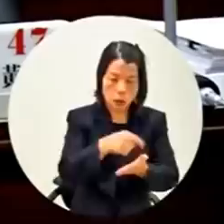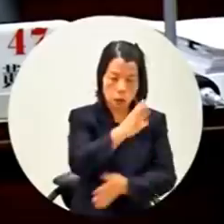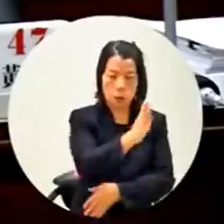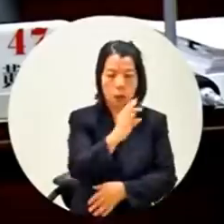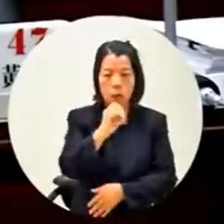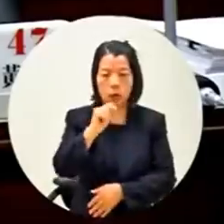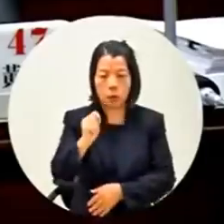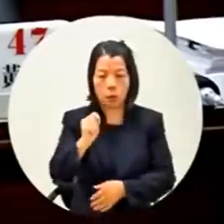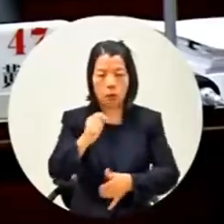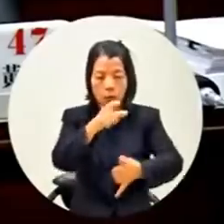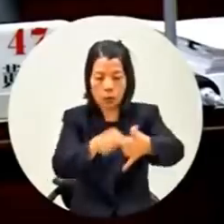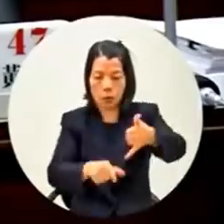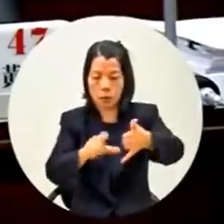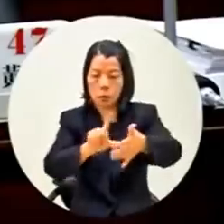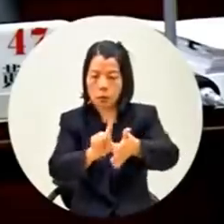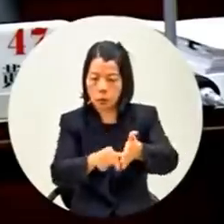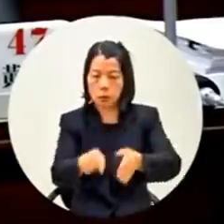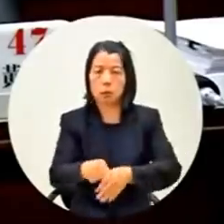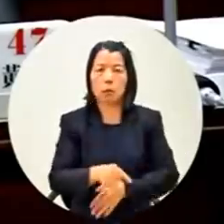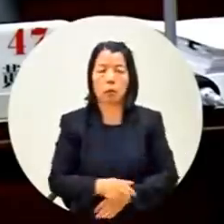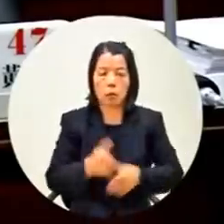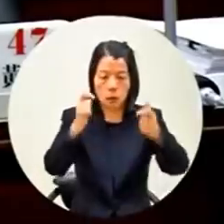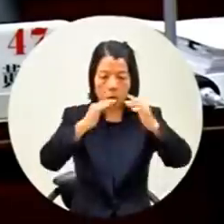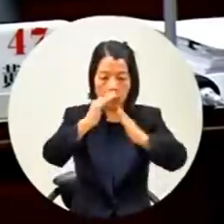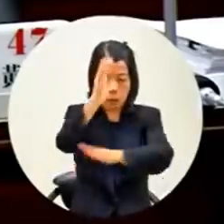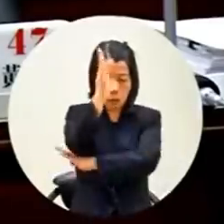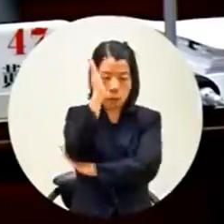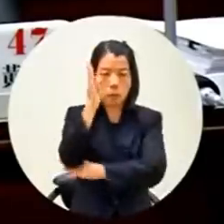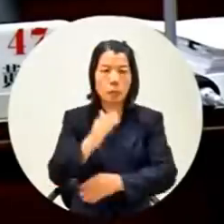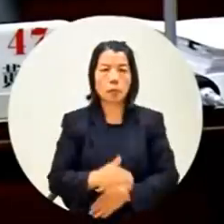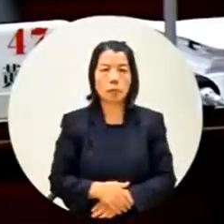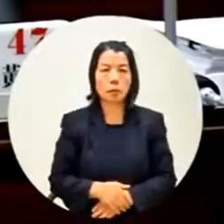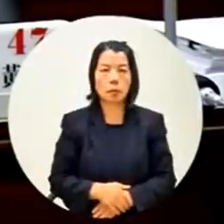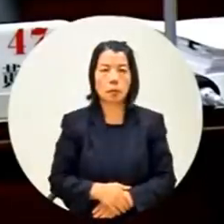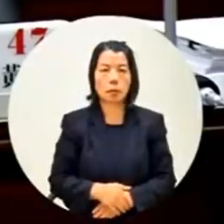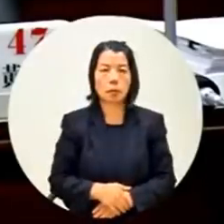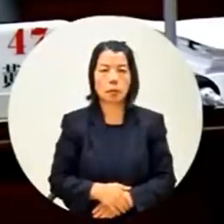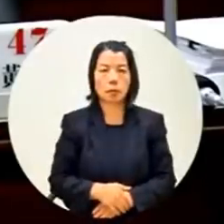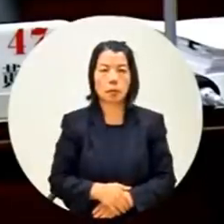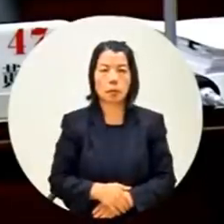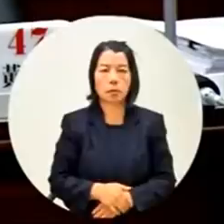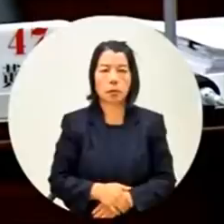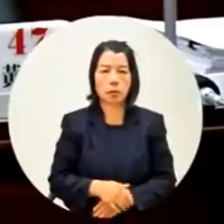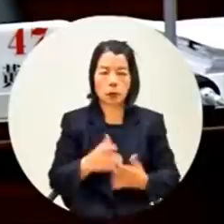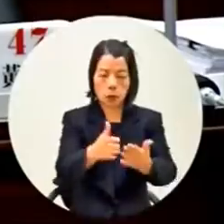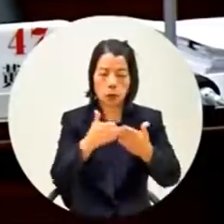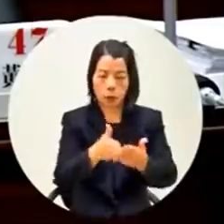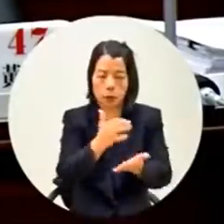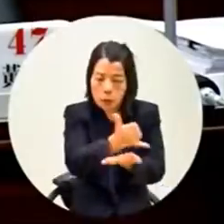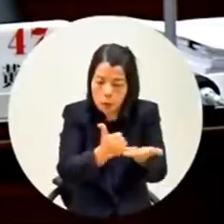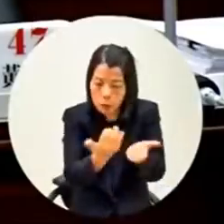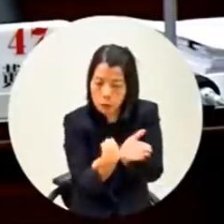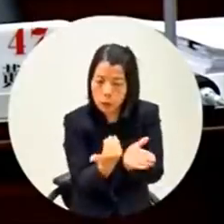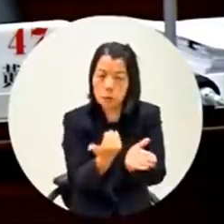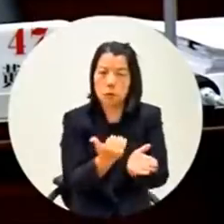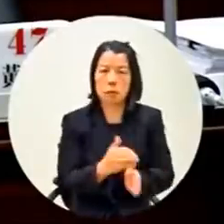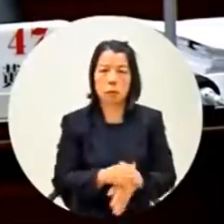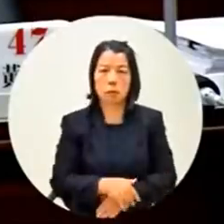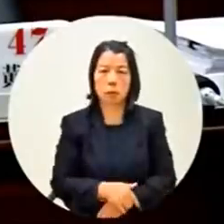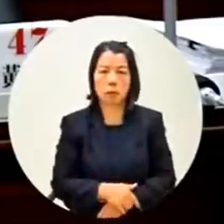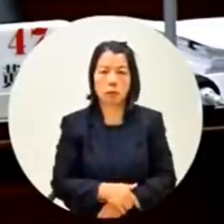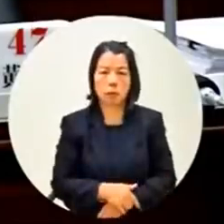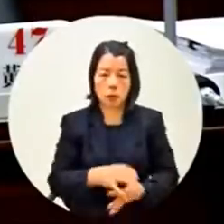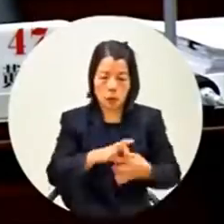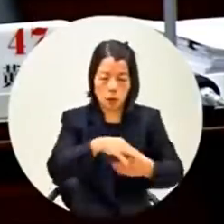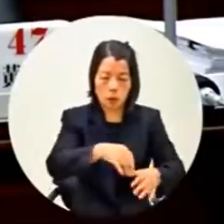候，高雄市政府却在被驳回之前连